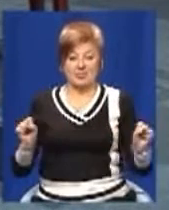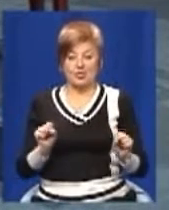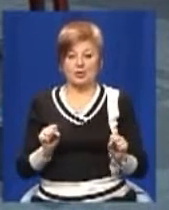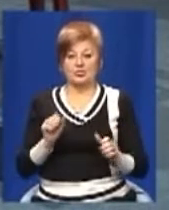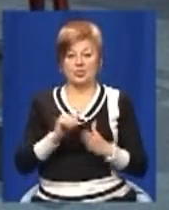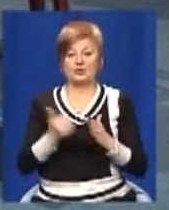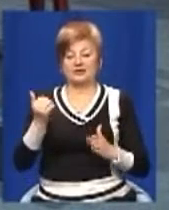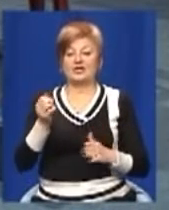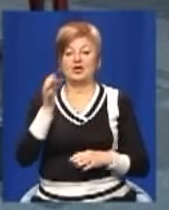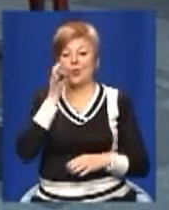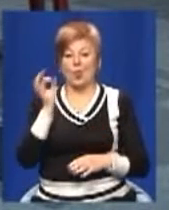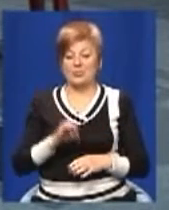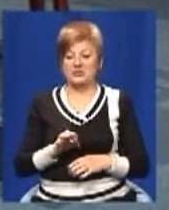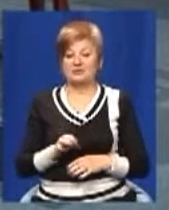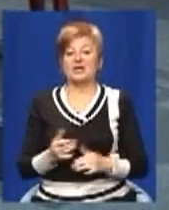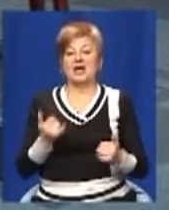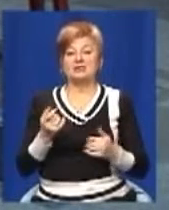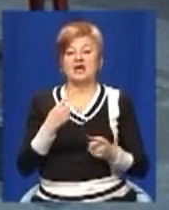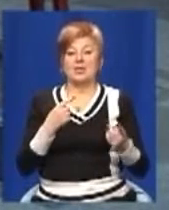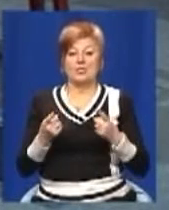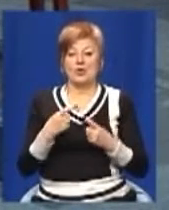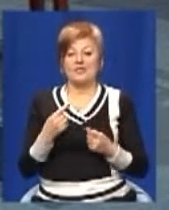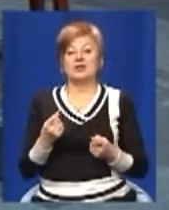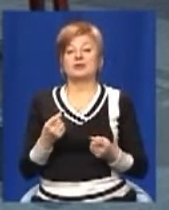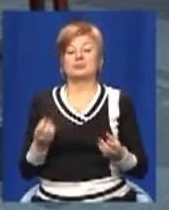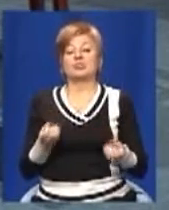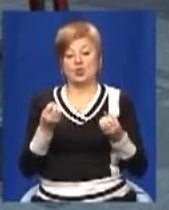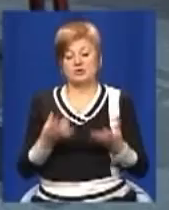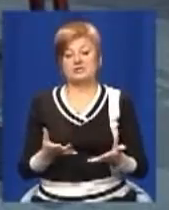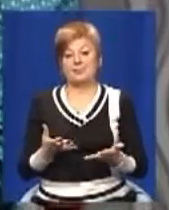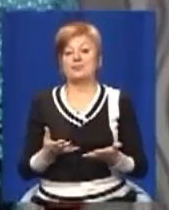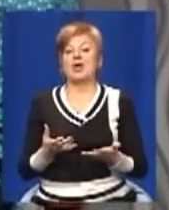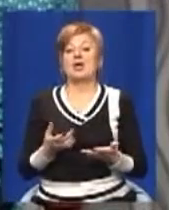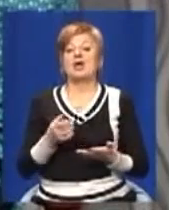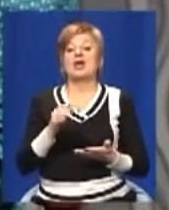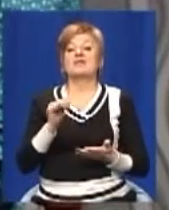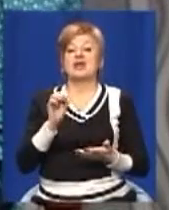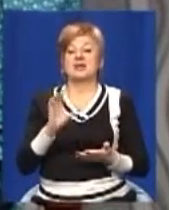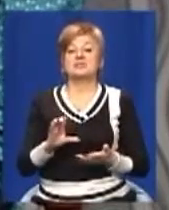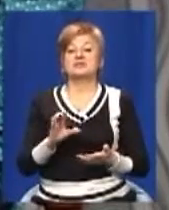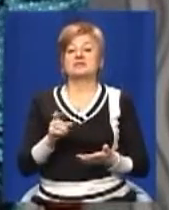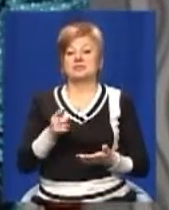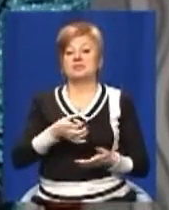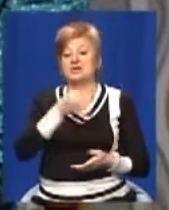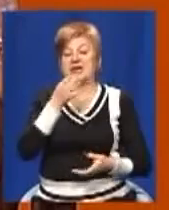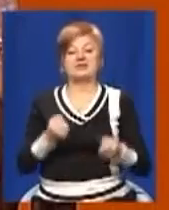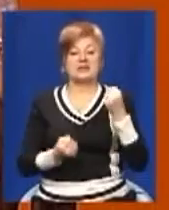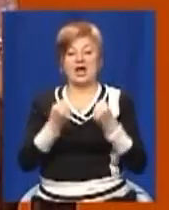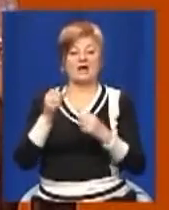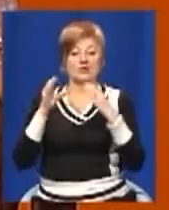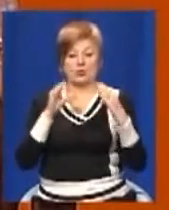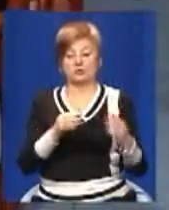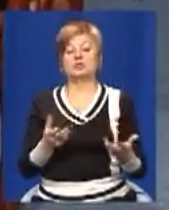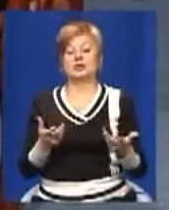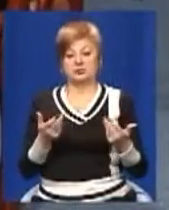від твоїх дослідів. А тепер давай поговоримо про такі речі. До речі, скажи, Фелікс, а чи подобаються тобі автомобілі?